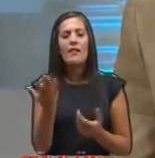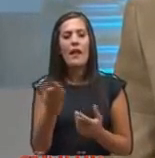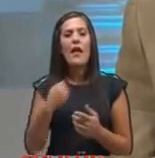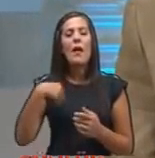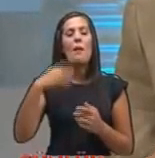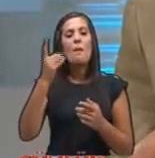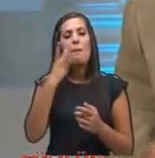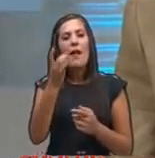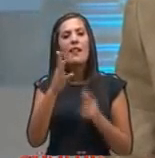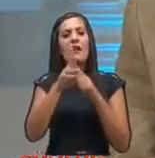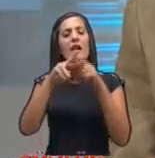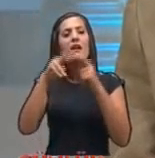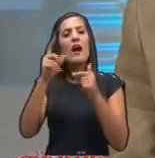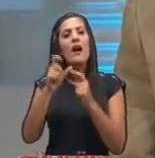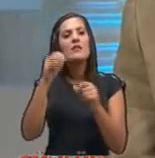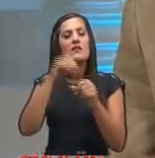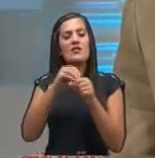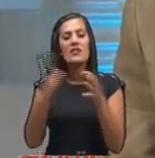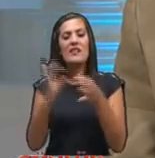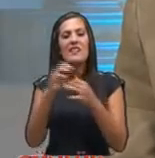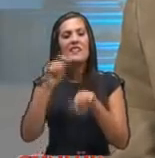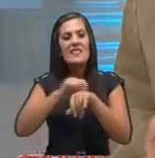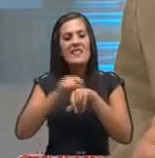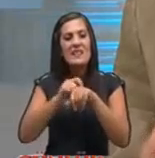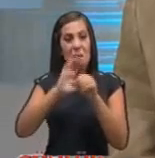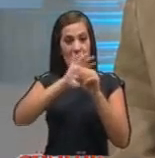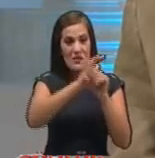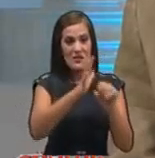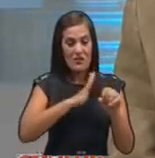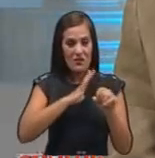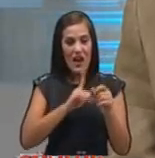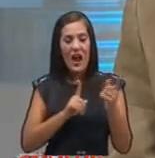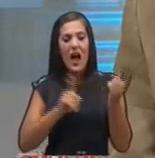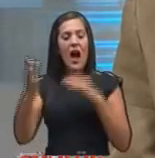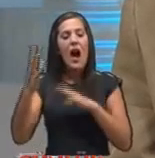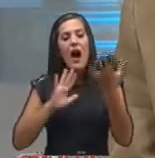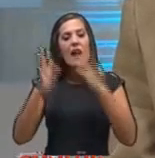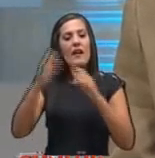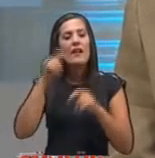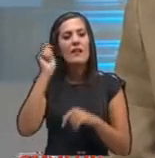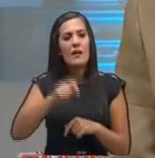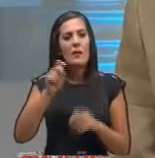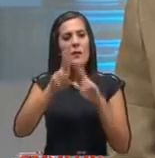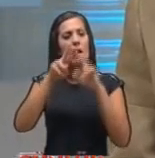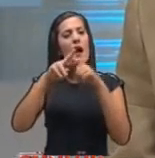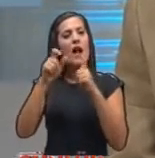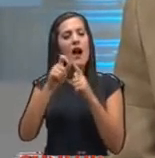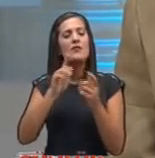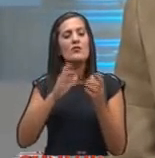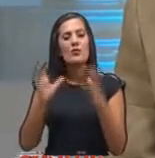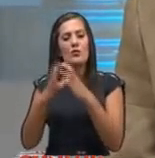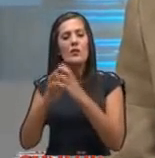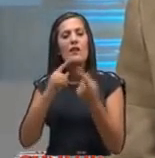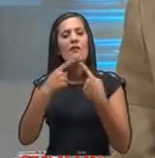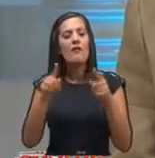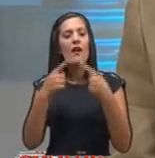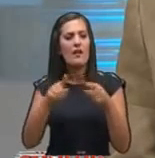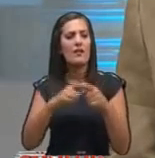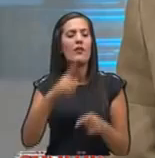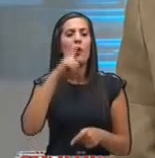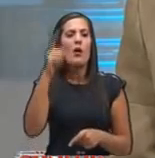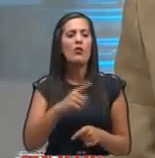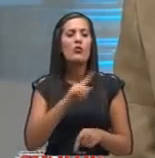kas gruplarında yine ilgili sinirin, bası altındaki sinirin hareketini sağladığı kas gruplarında değişik oranlarda